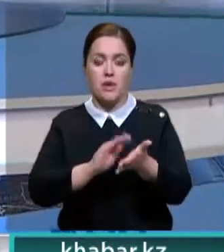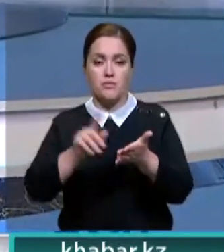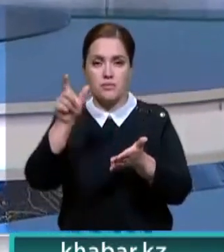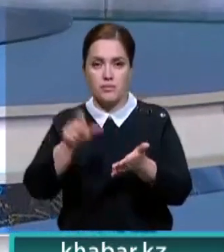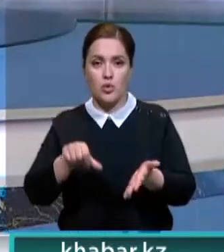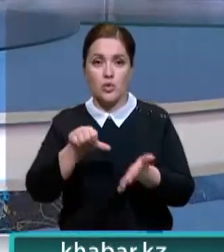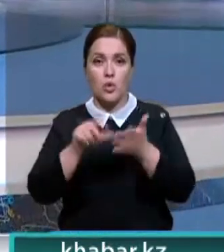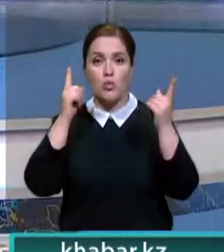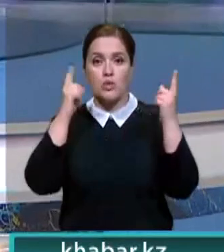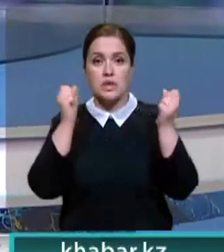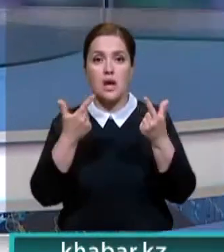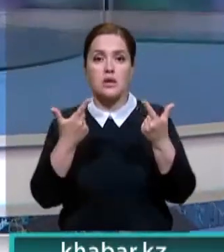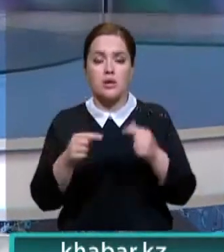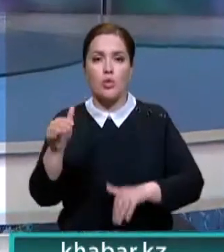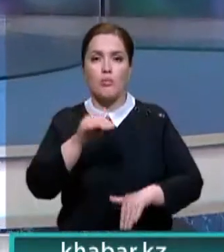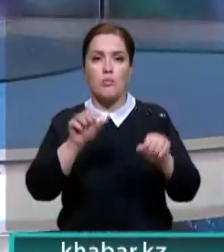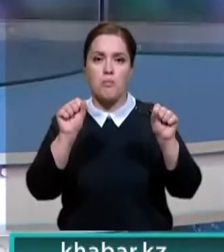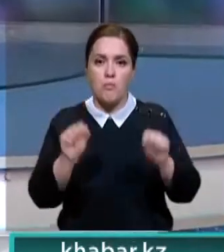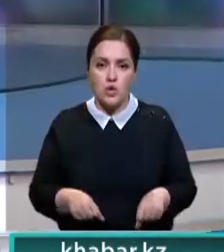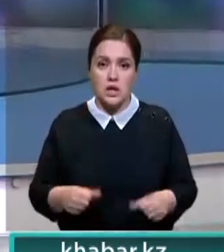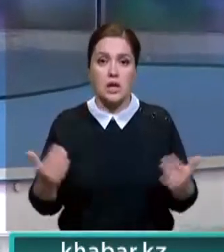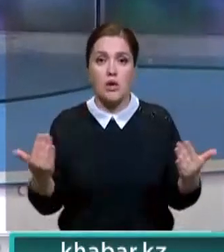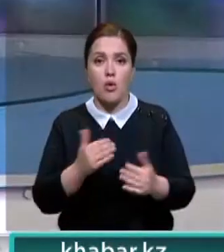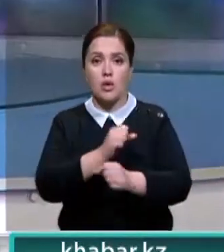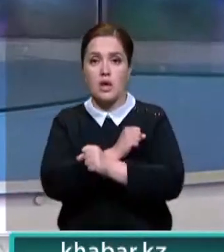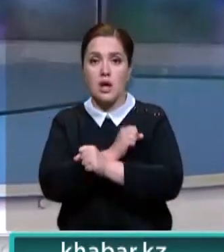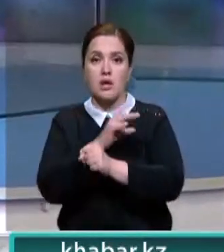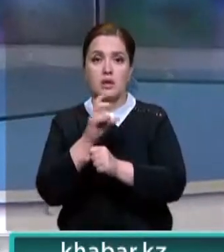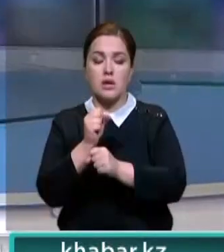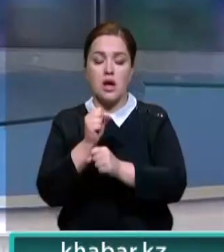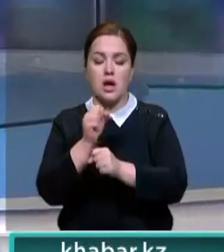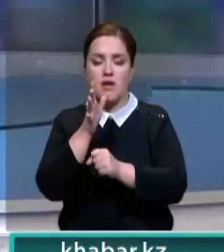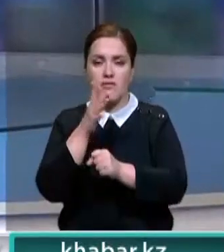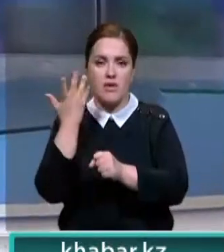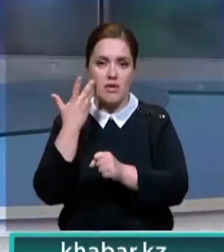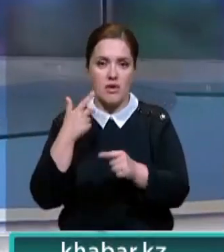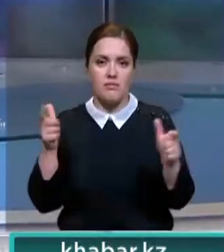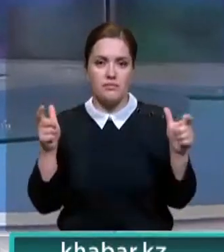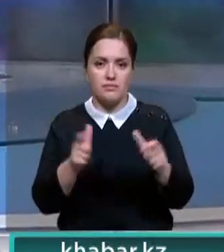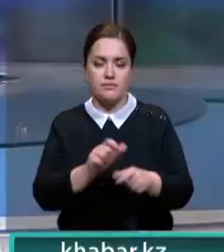Татьяна Ковалева. Узнала, где купаться можно и какой он отдых на пляже в пандемию.